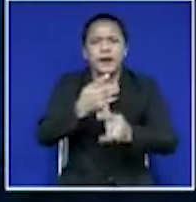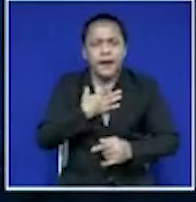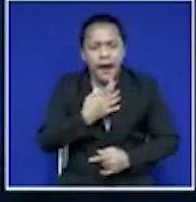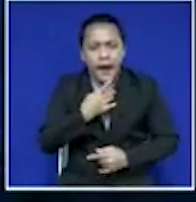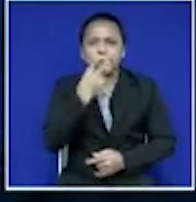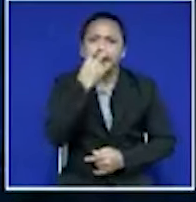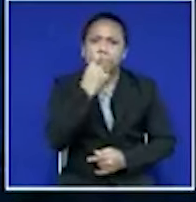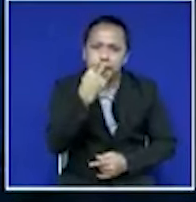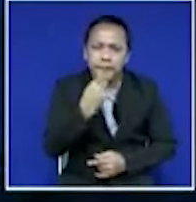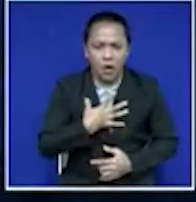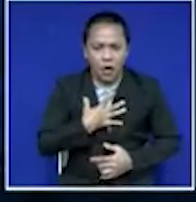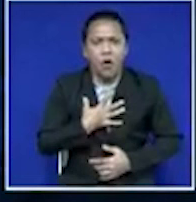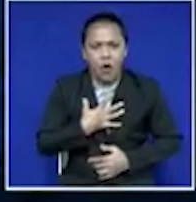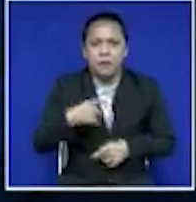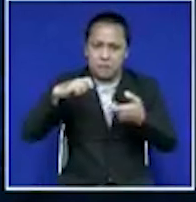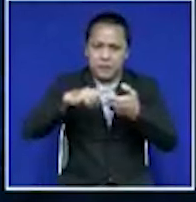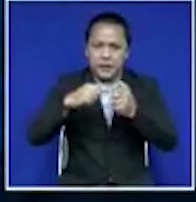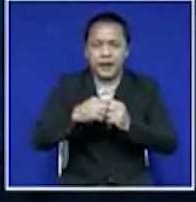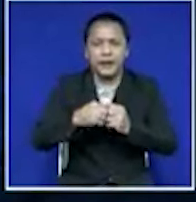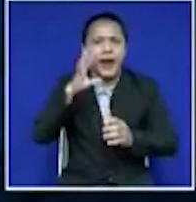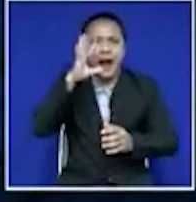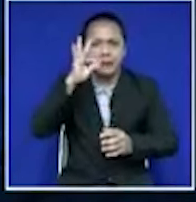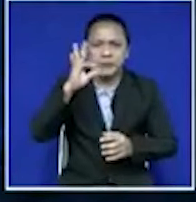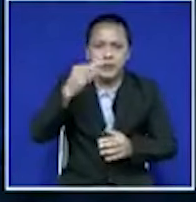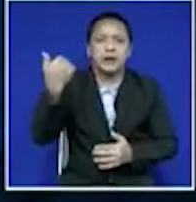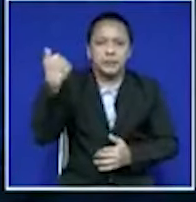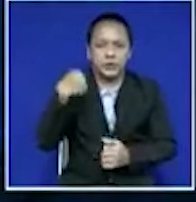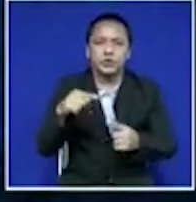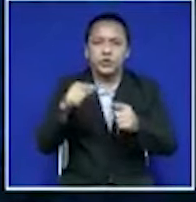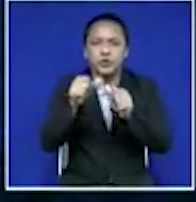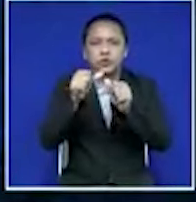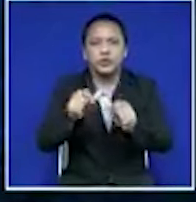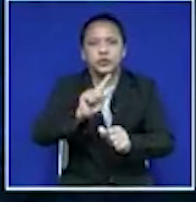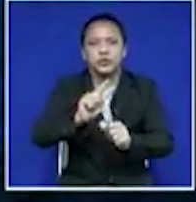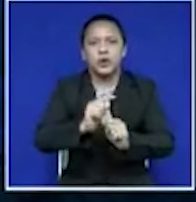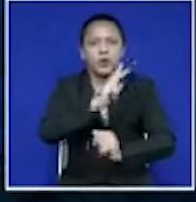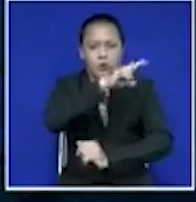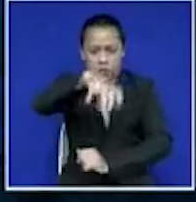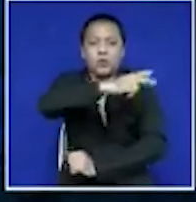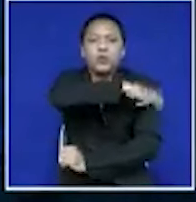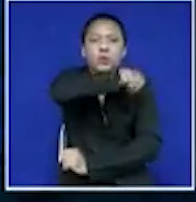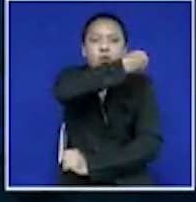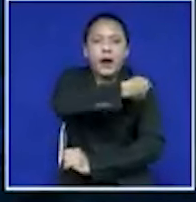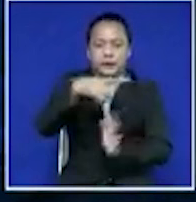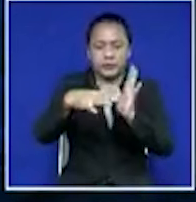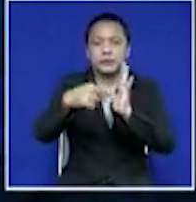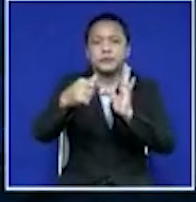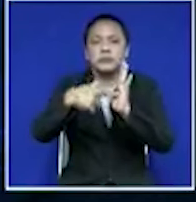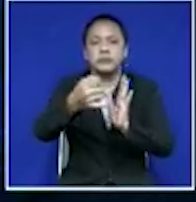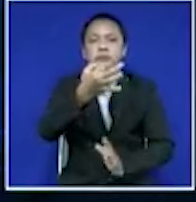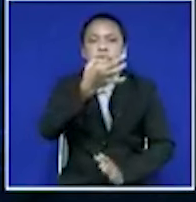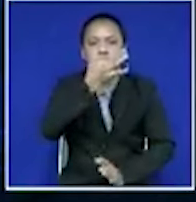อมีน้ำมูกมีหายใจลำบากนะครับมีเสมหะนะครับอันนี้ก็จะอยู่แถวทางโรงพยาบาลในสมุทรสาครนะ